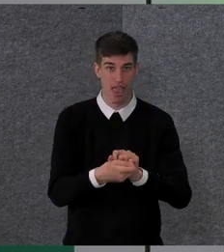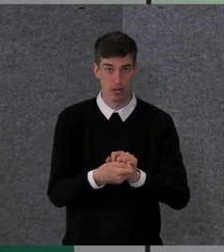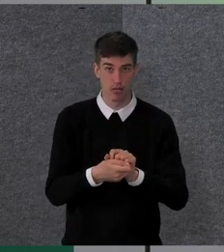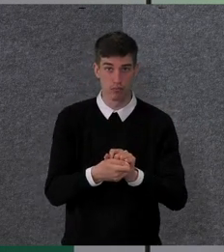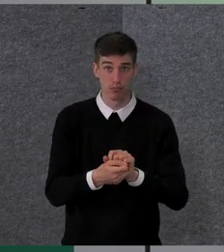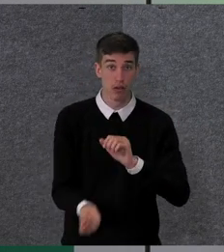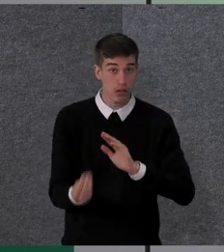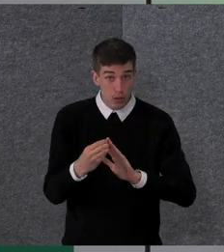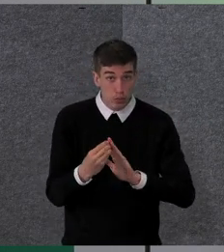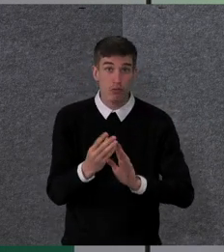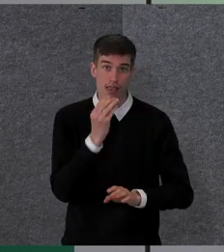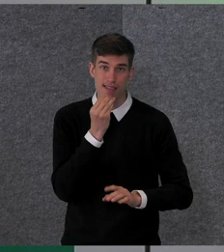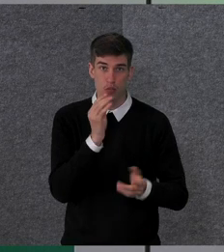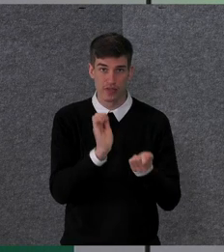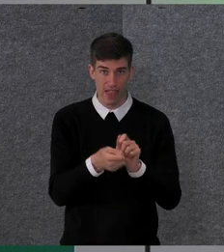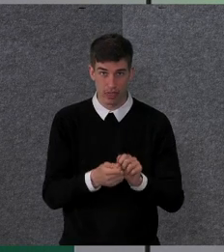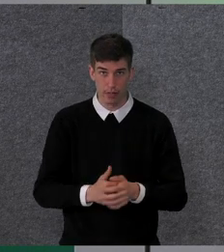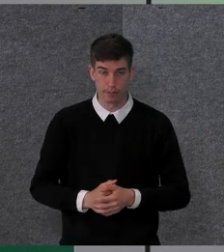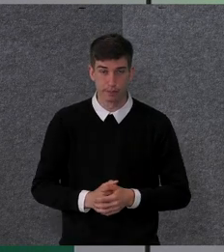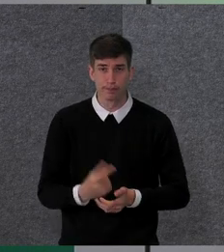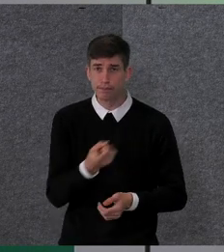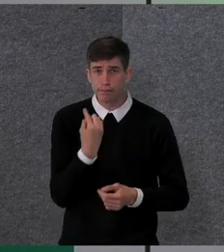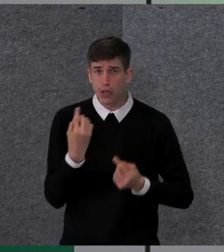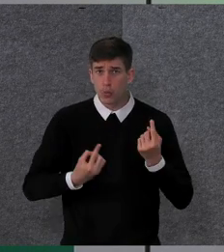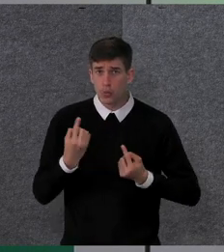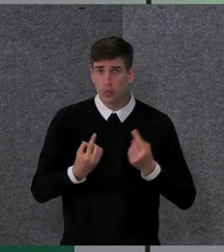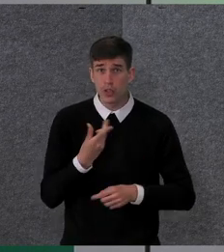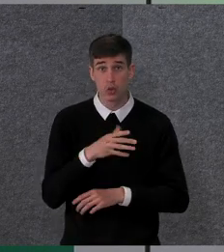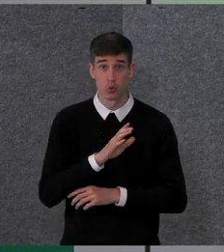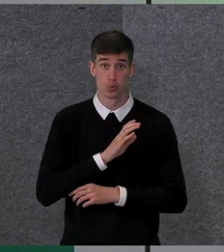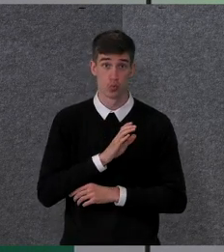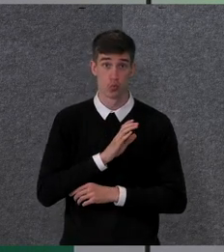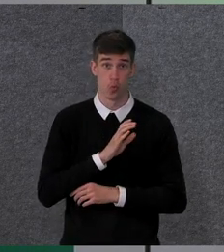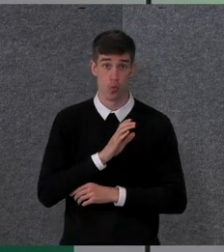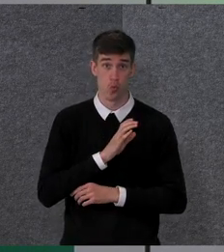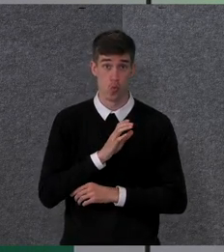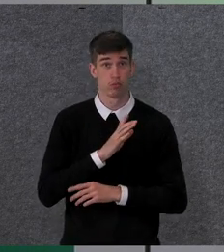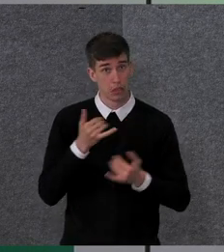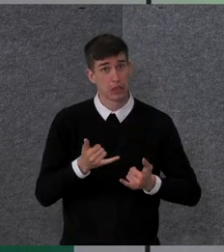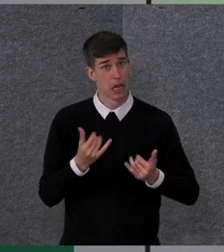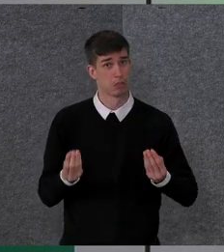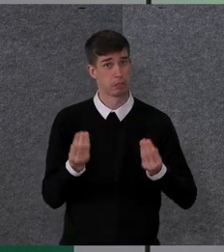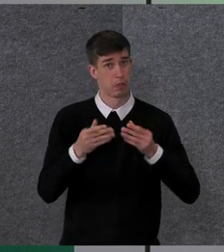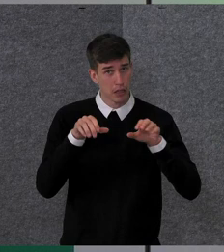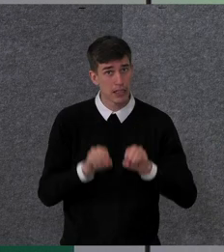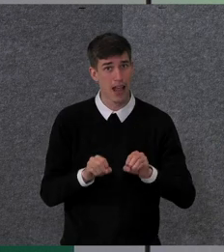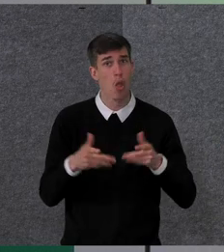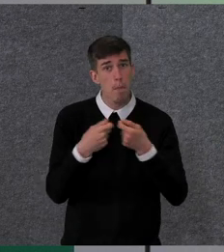Teil der Ernährungswende. Wir als Grüne bekommen jetzt die Chance, dies umzusetzen, dies neu zu gestalten auf